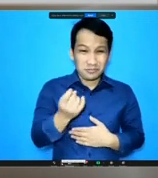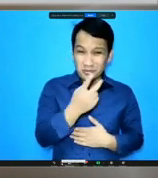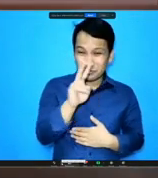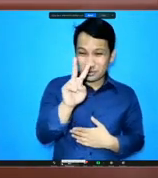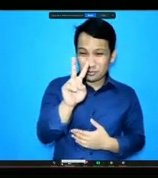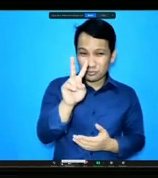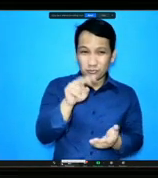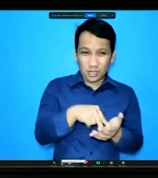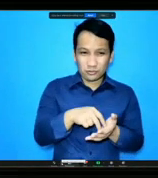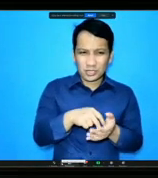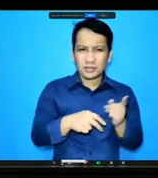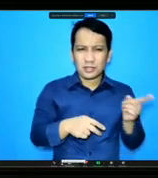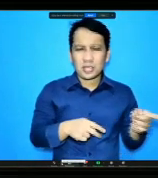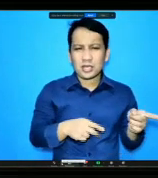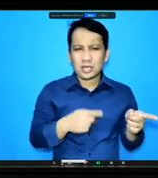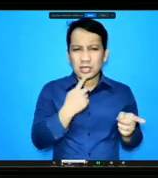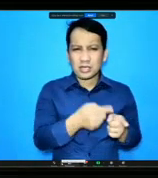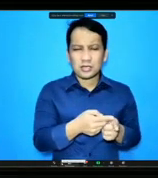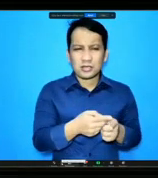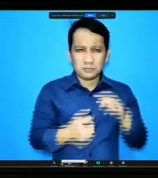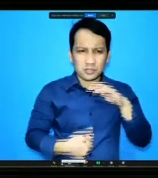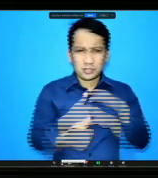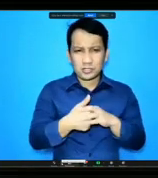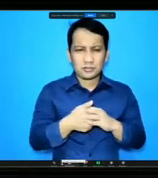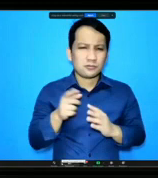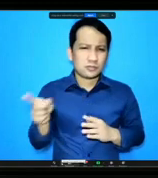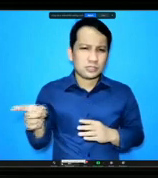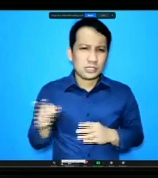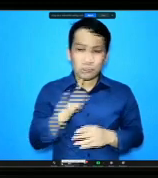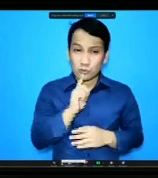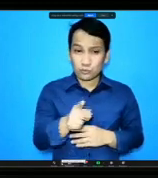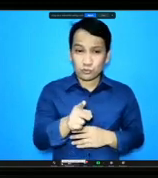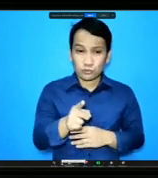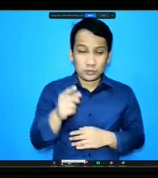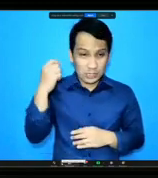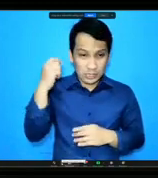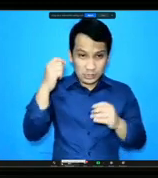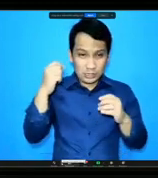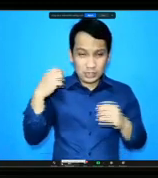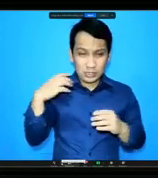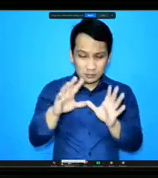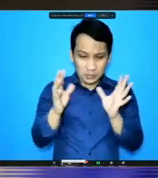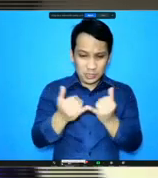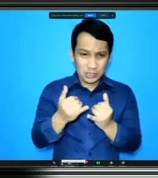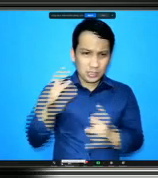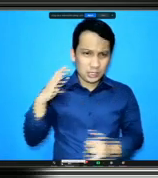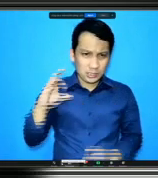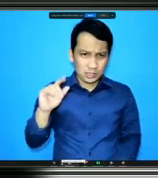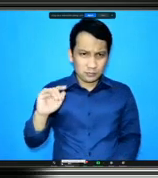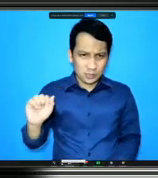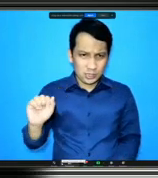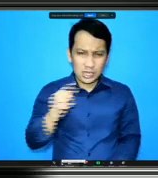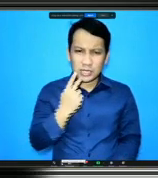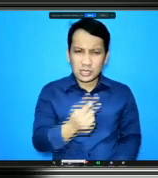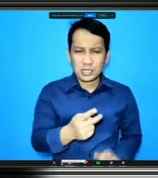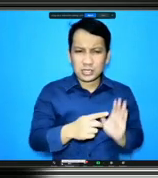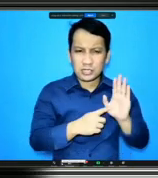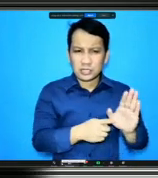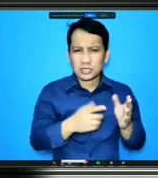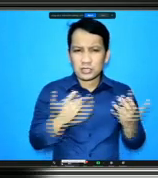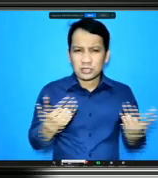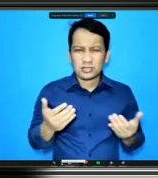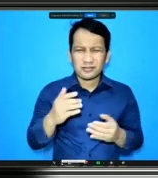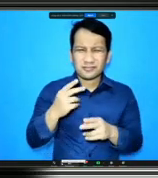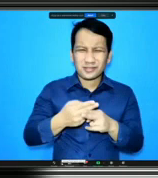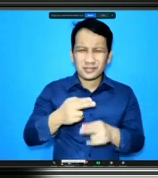piso, lumabas daw ang tunay na kulay ng isang kapitan mula Tacloban, Leyte. Kwento ni Jewel D.